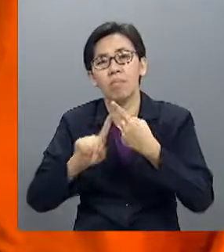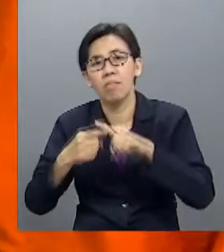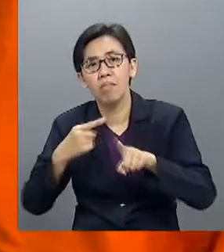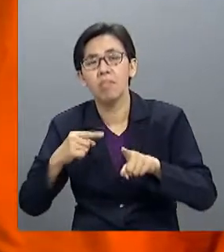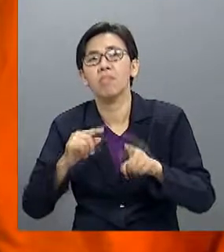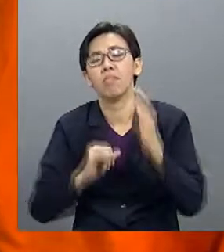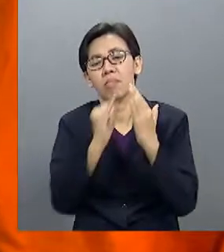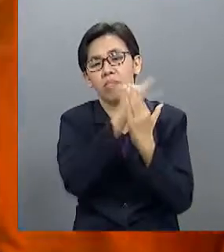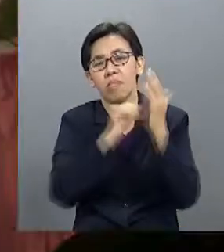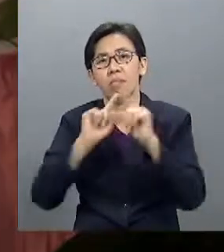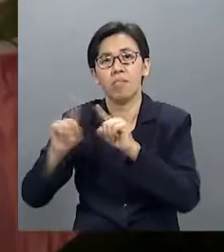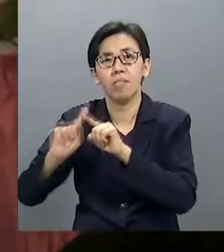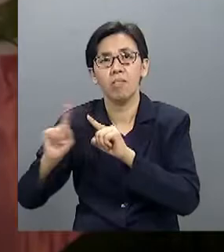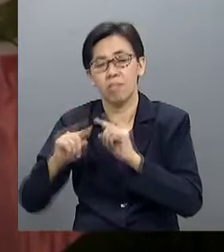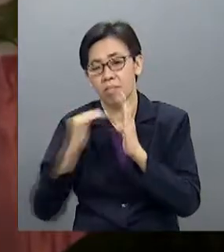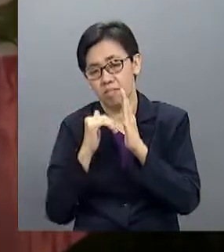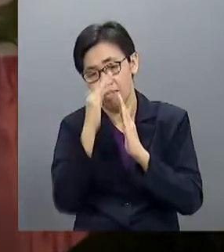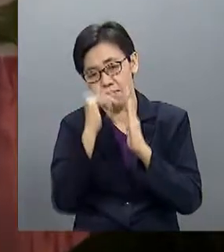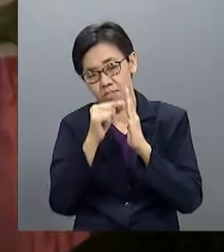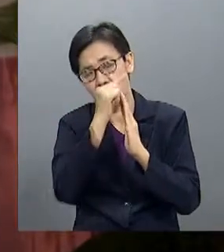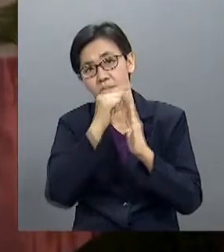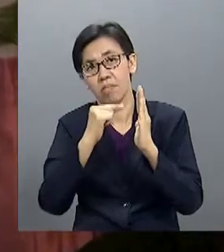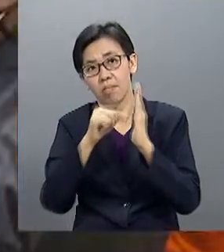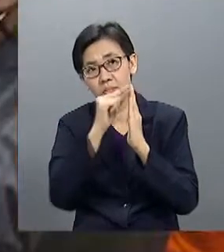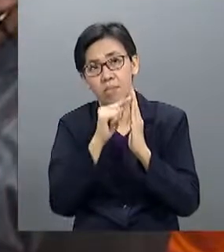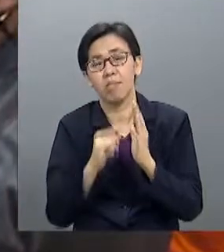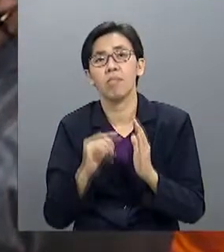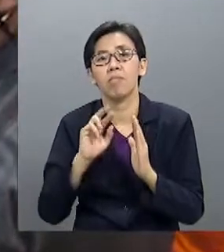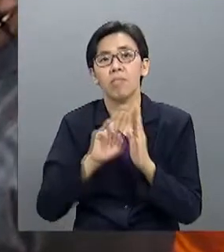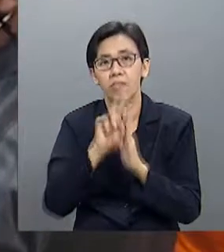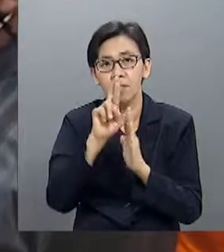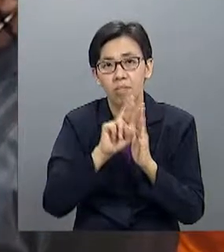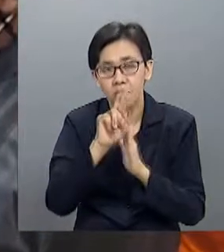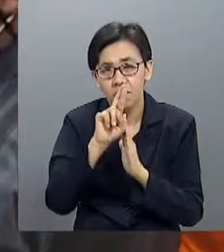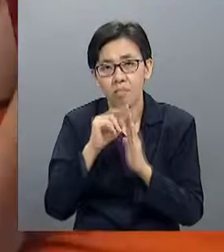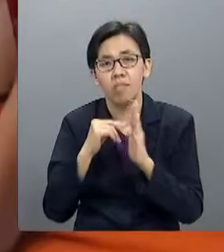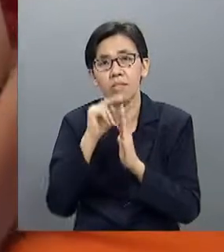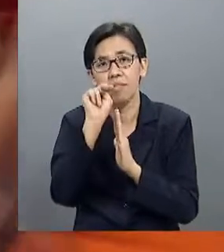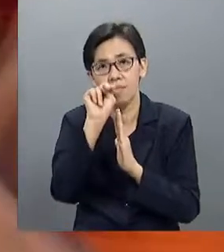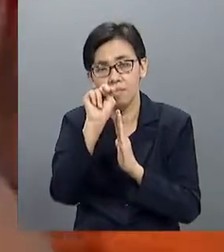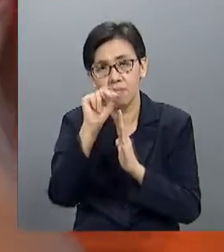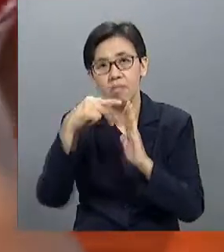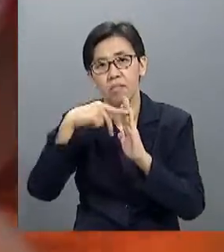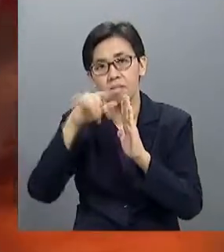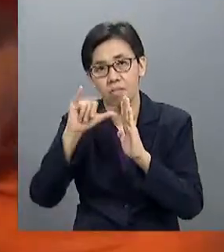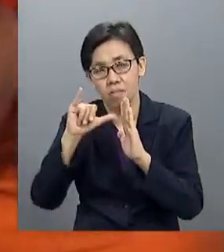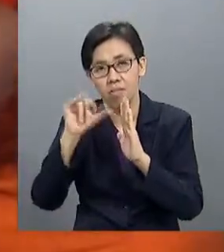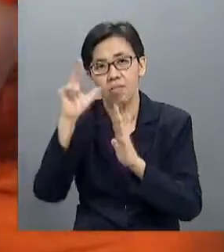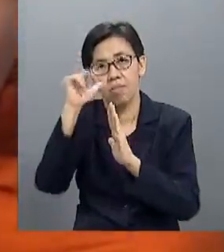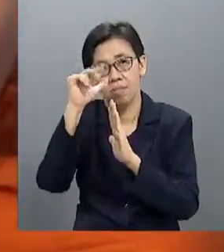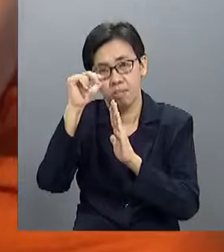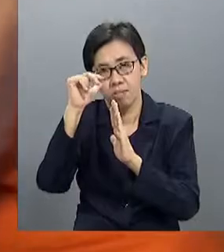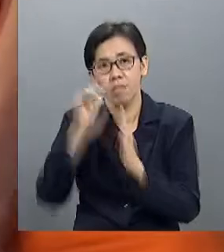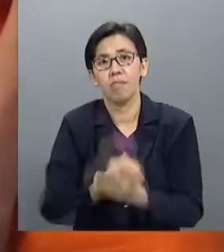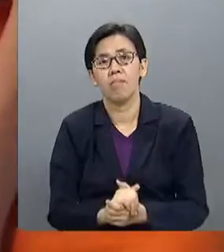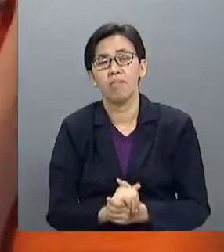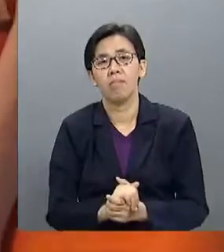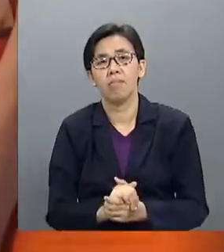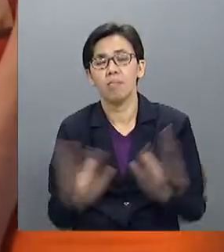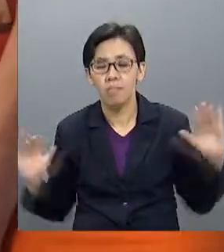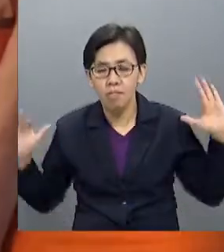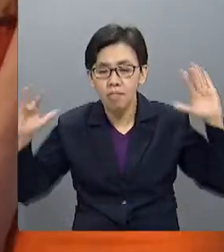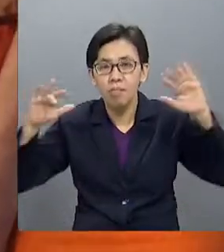เหนือมีทั้งนานฝังใจมารวมตัวกัน